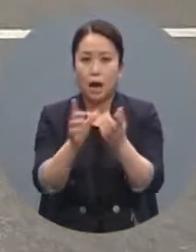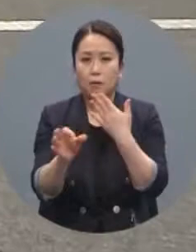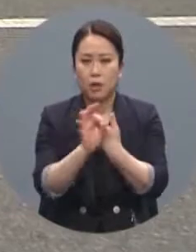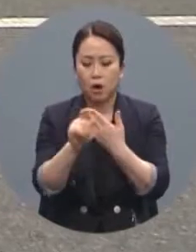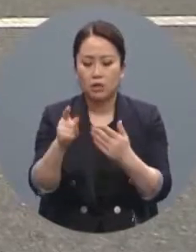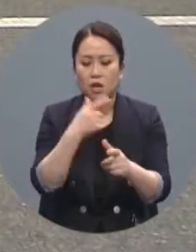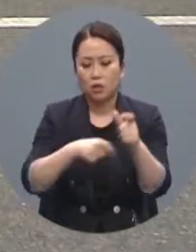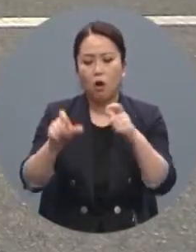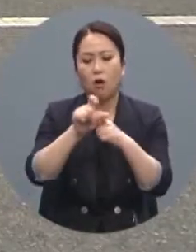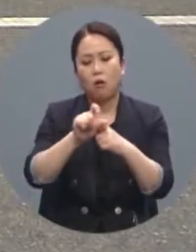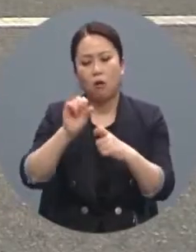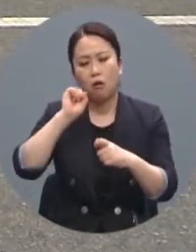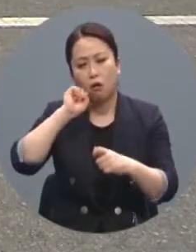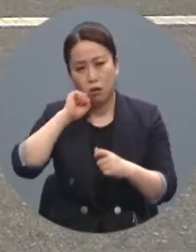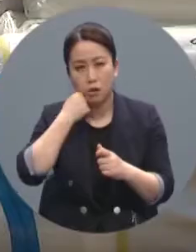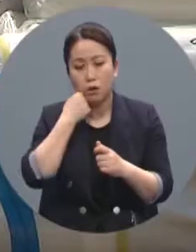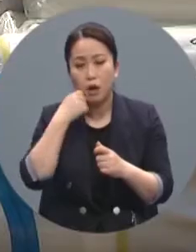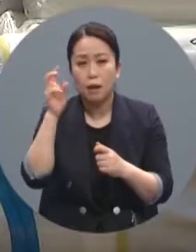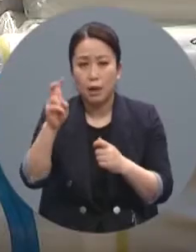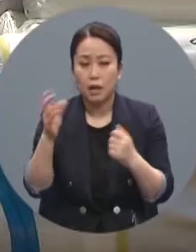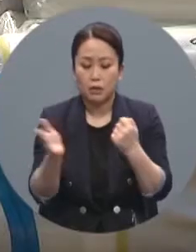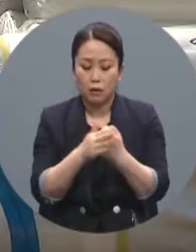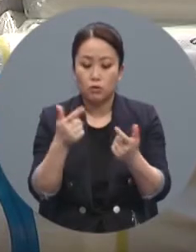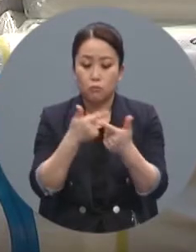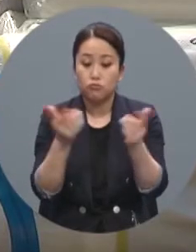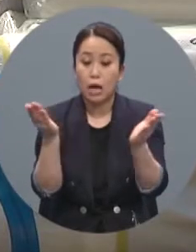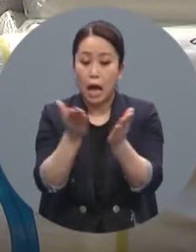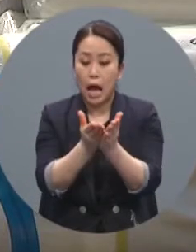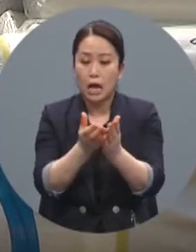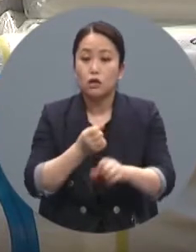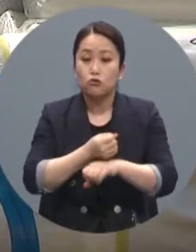악화될 가능성이 매우 높아 부산항 수출,